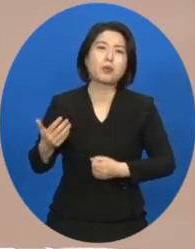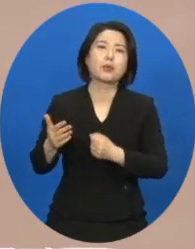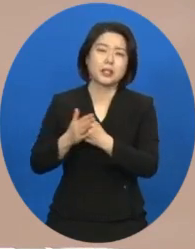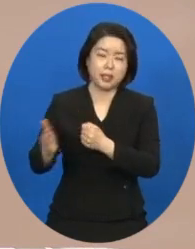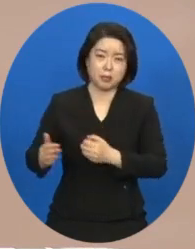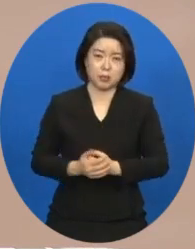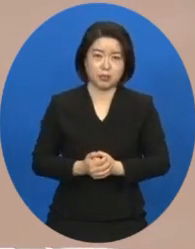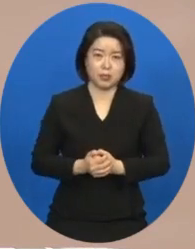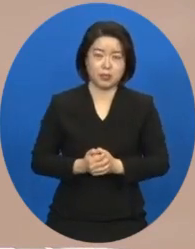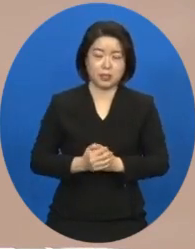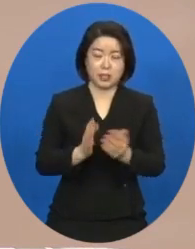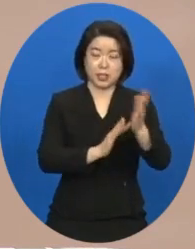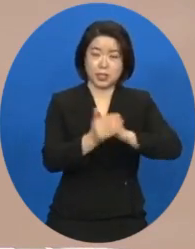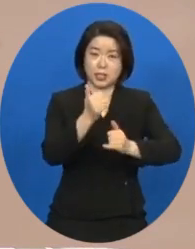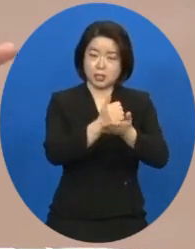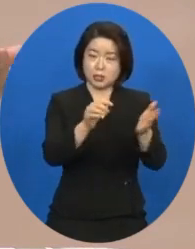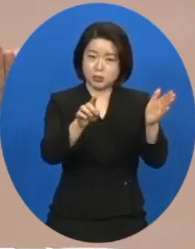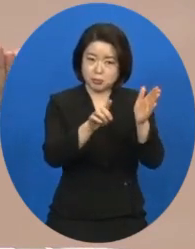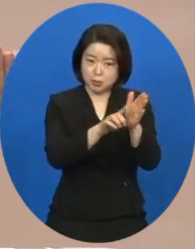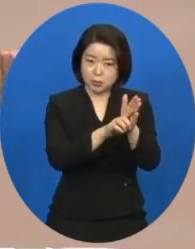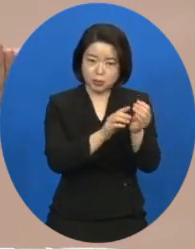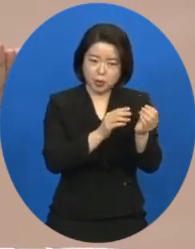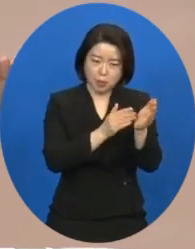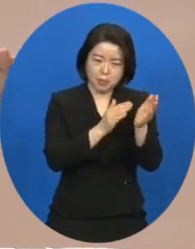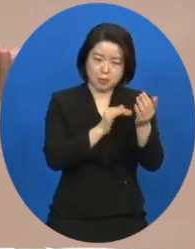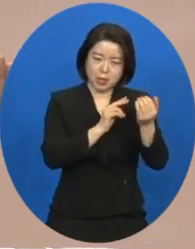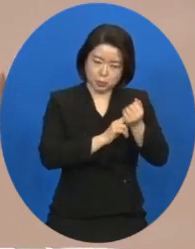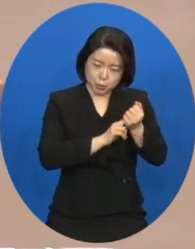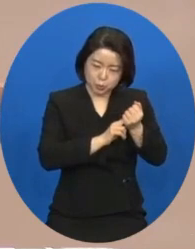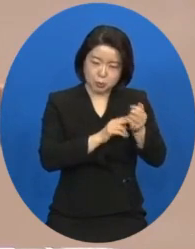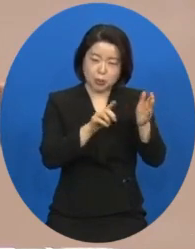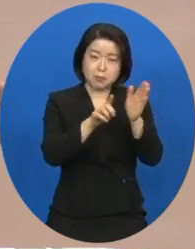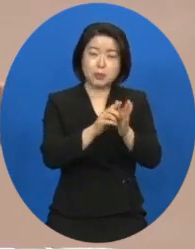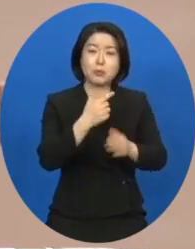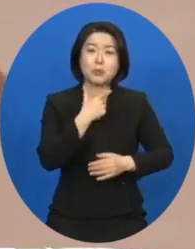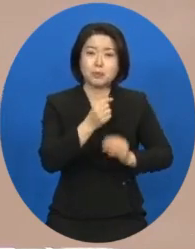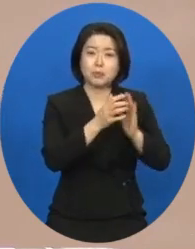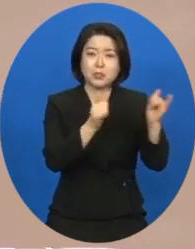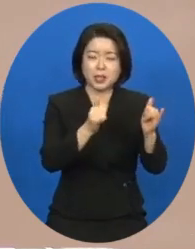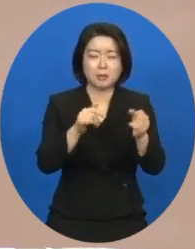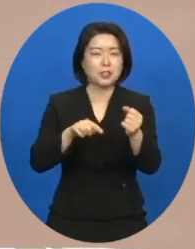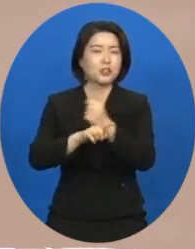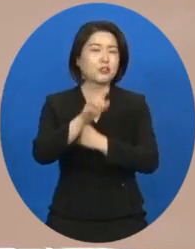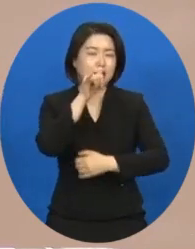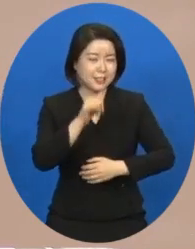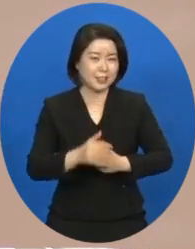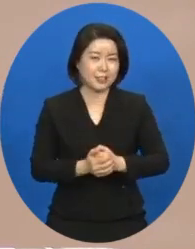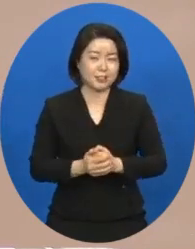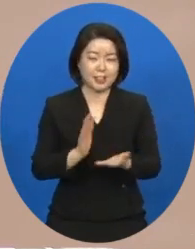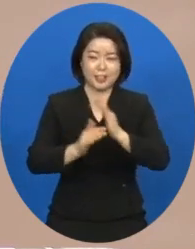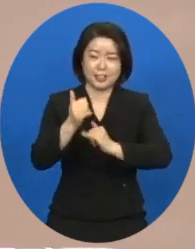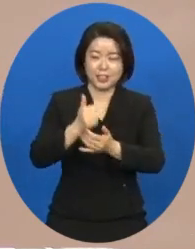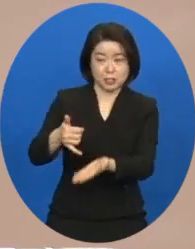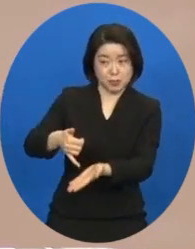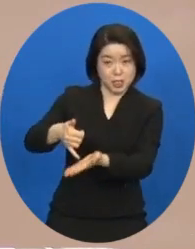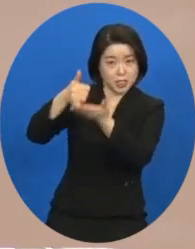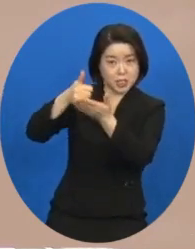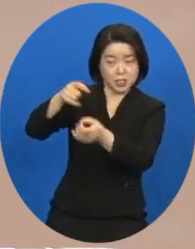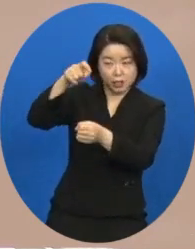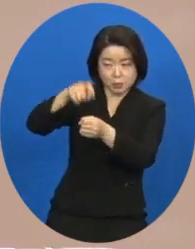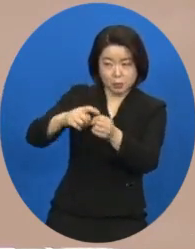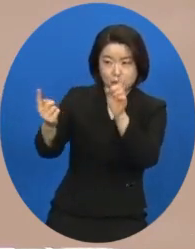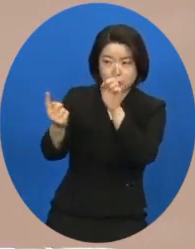예수님을 믿어도 이렇게 숨어서 예수 믿으려고 하는 분들은 다 이유가 있습니다. 예수님을 인격적으로 만나는